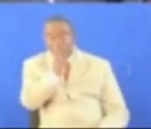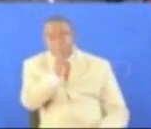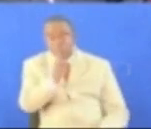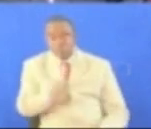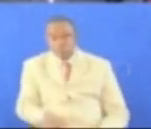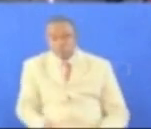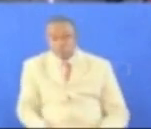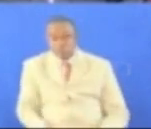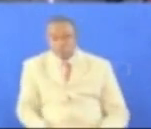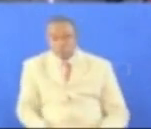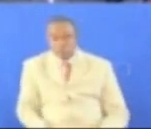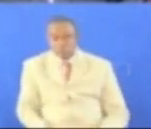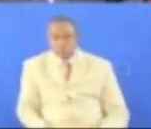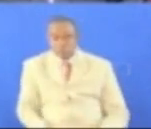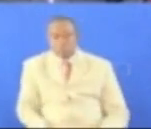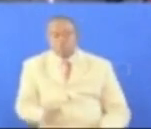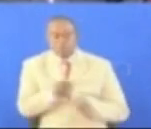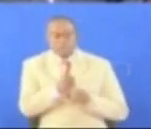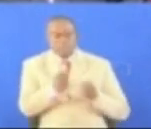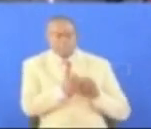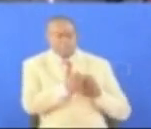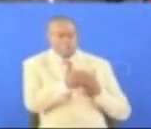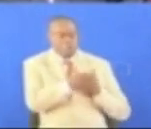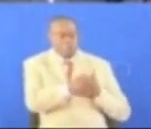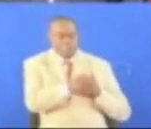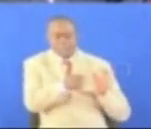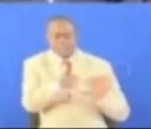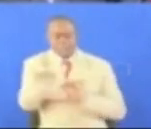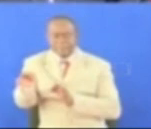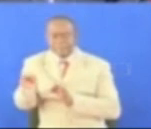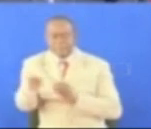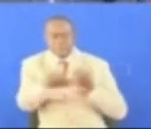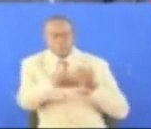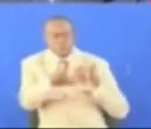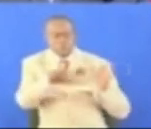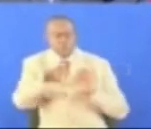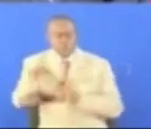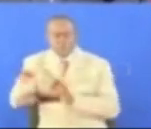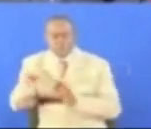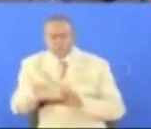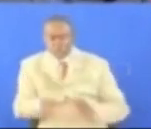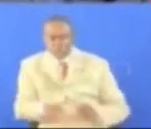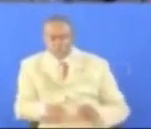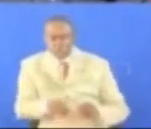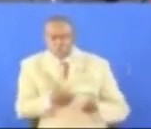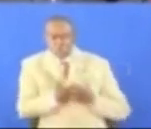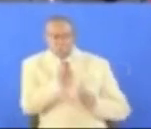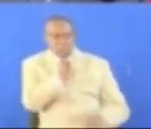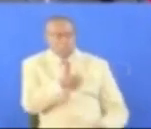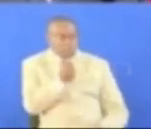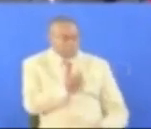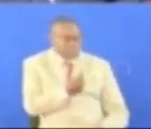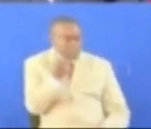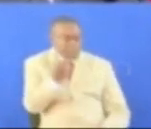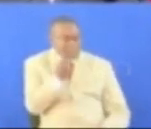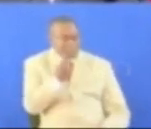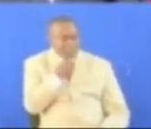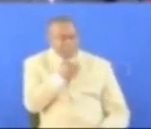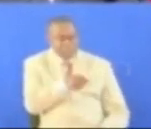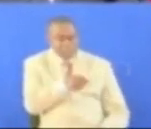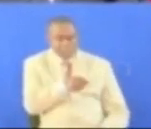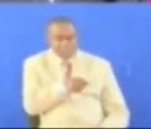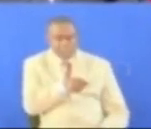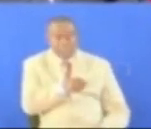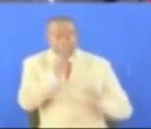na tukienda kwa kukopi na kupesti kwa sababu watu fulani wamesema au mataifa fulani yamesema, sisi